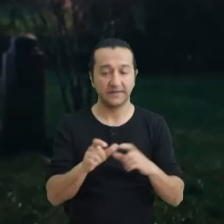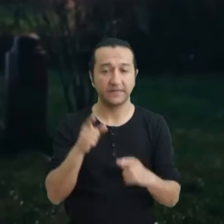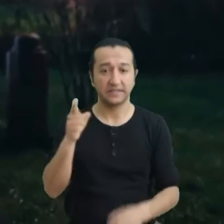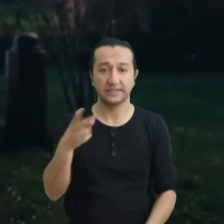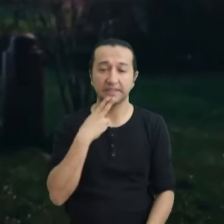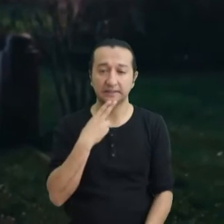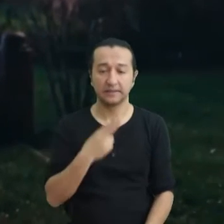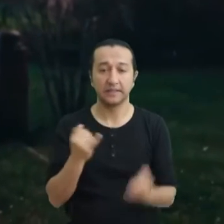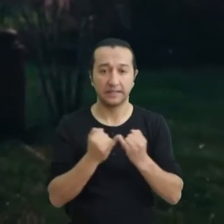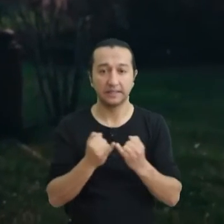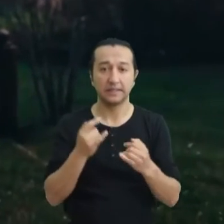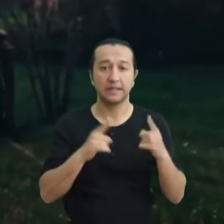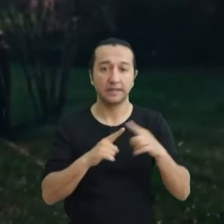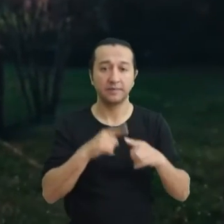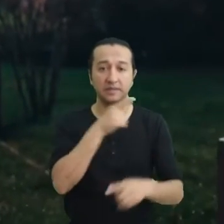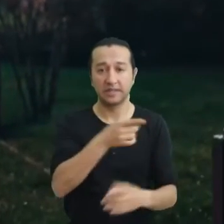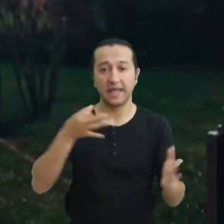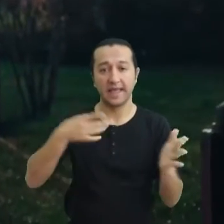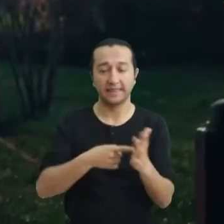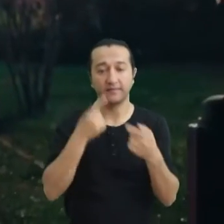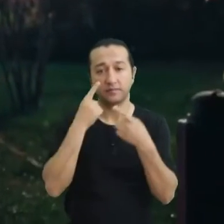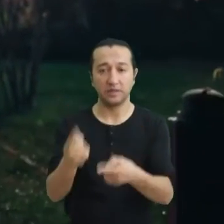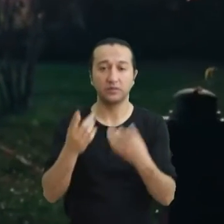Safiye tapınakçıların hedefinde olacak.